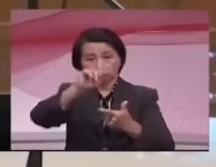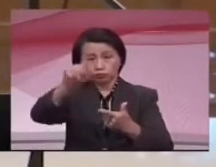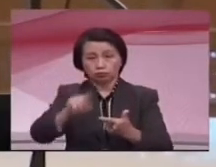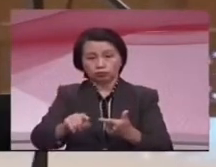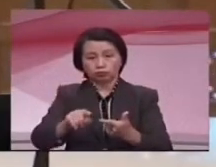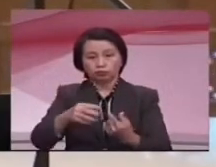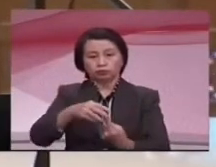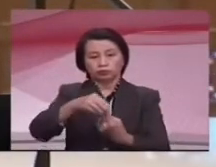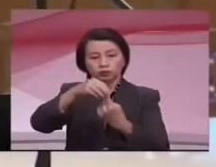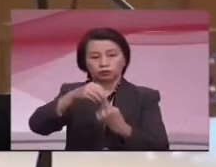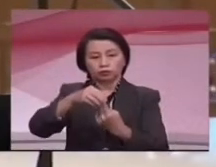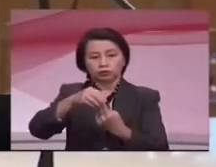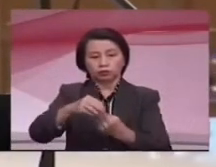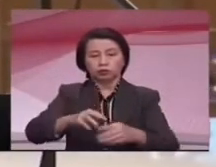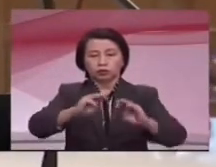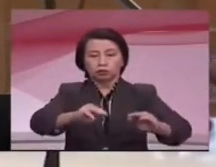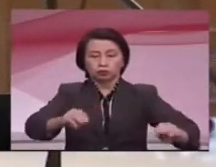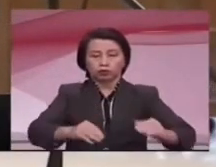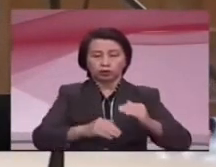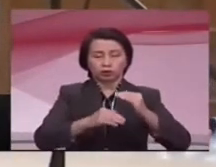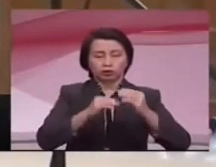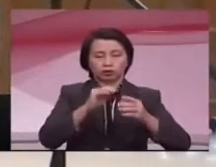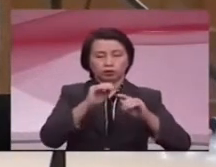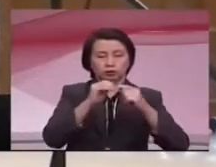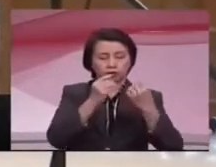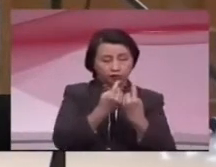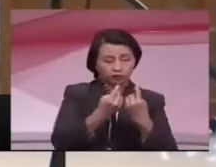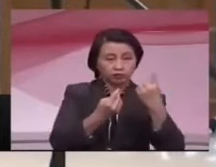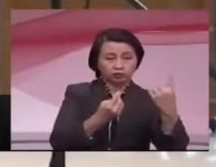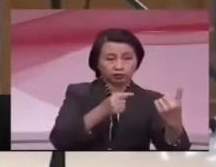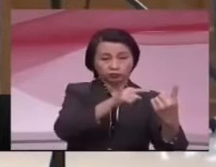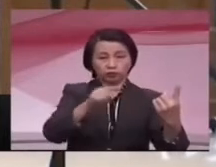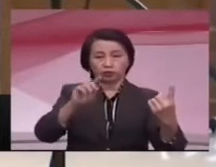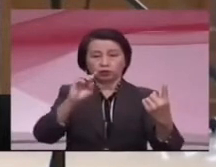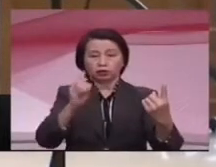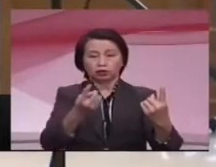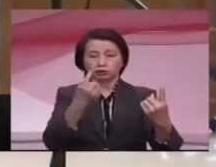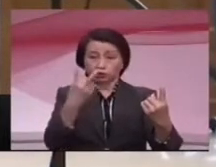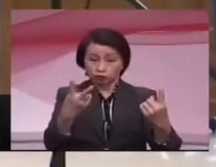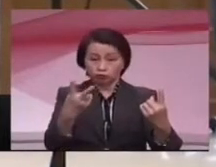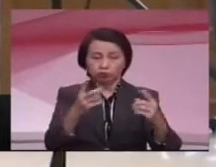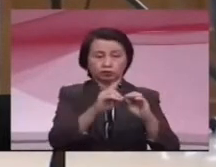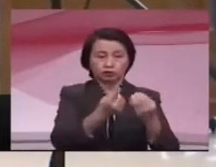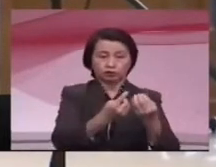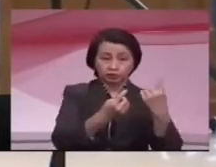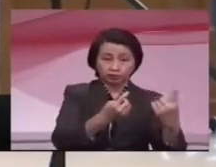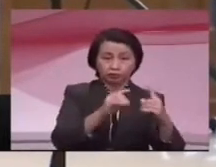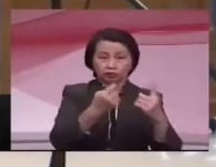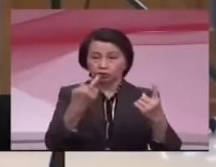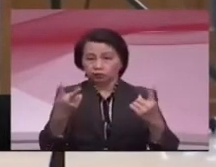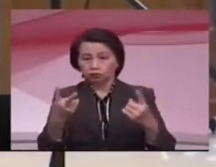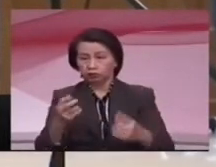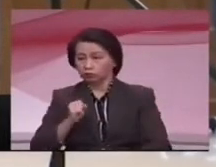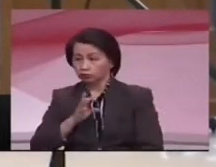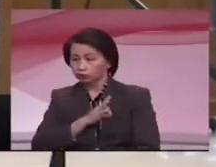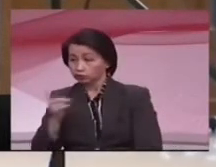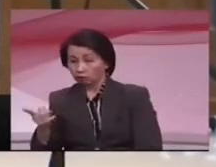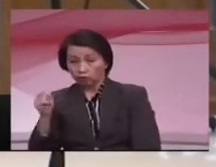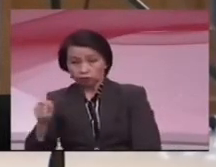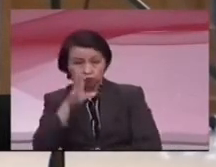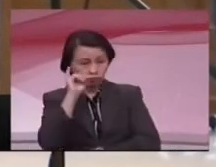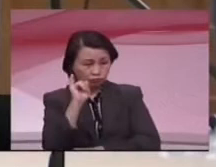utama sekali di murid tahap 1 gajah satu dan dadanya dua misalnya Adakah kakitangan sekolah